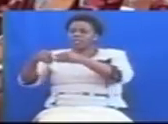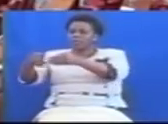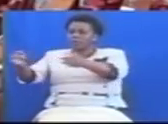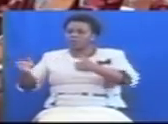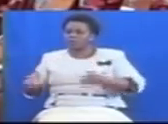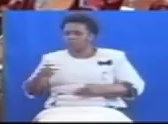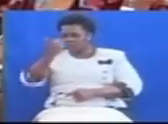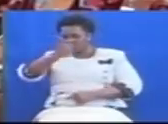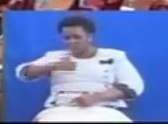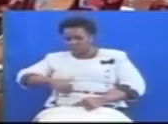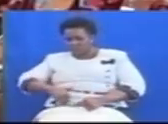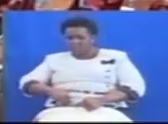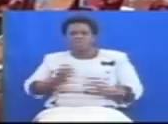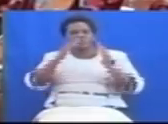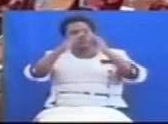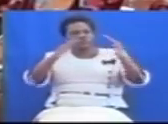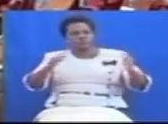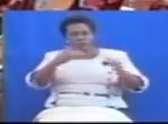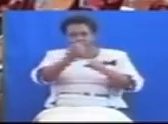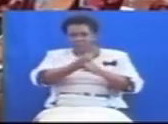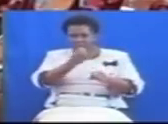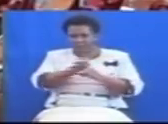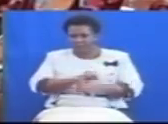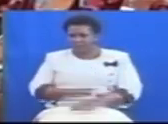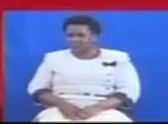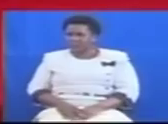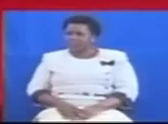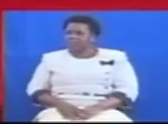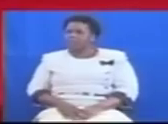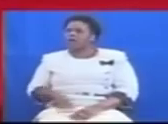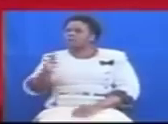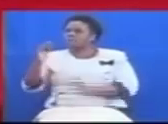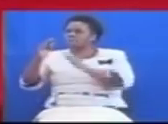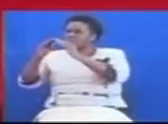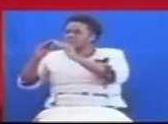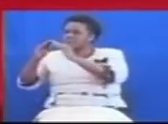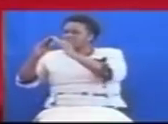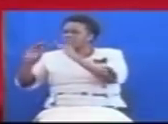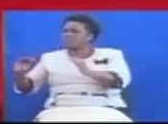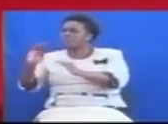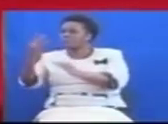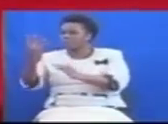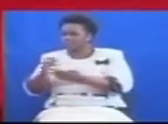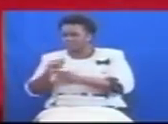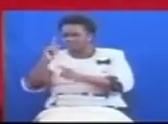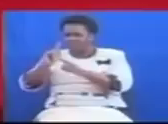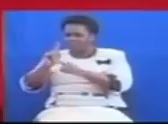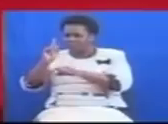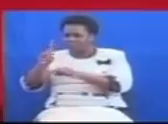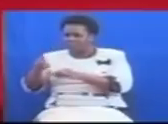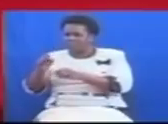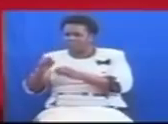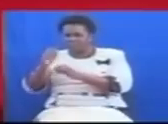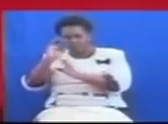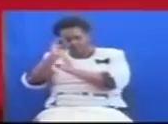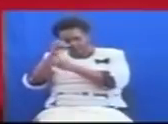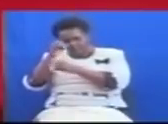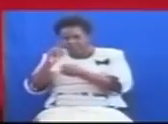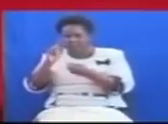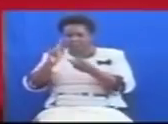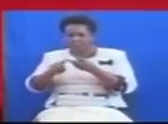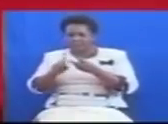na ujenzi wa majengo mapya manne ambayo ni maabara, jengo la uzazi, jengo la kufulia na jengo la kuhifadhia